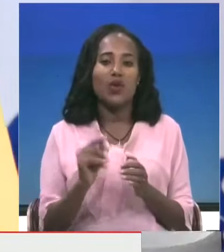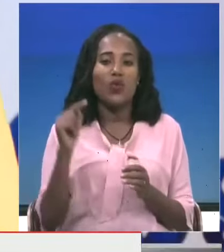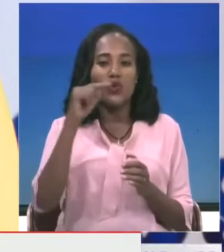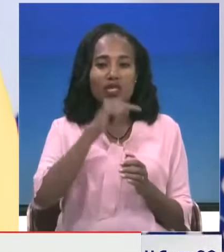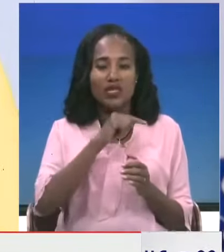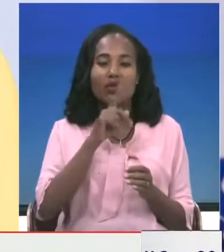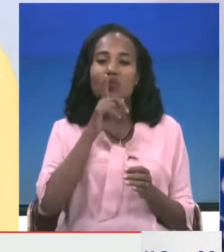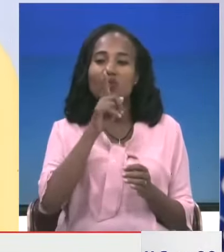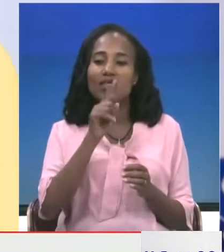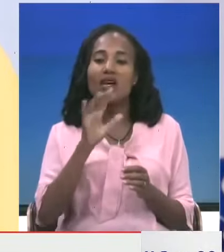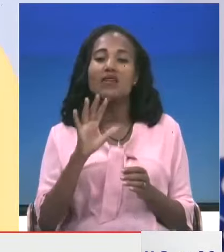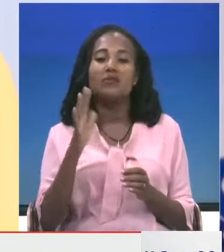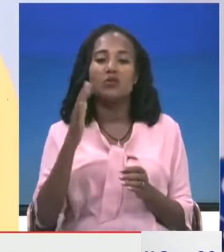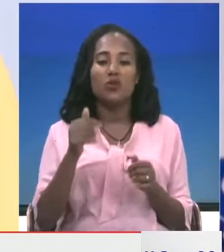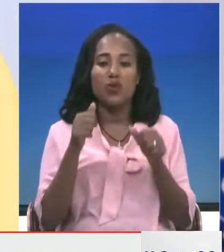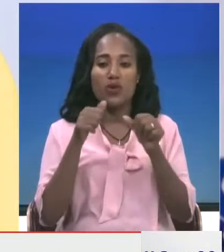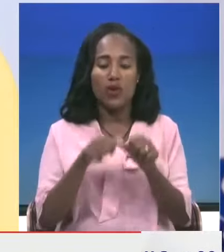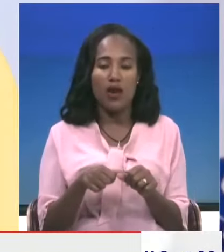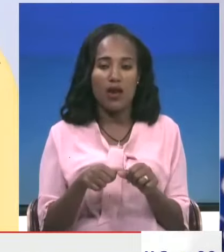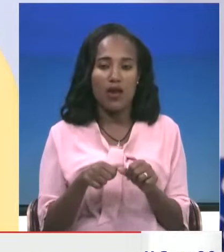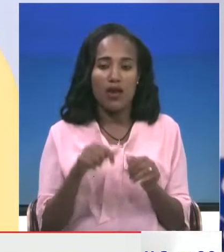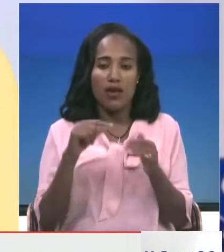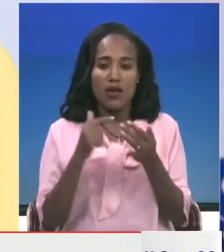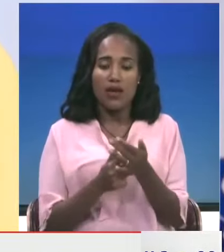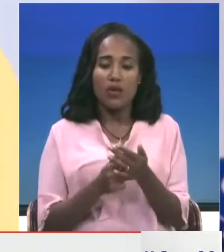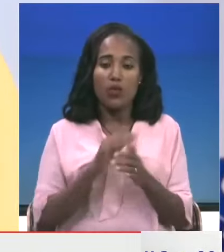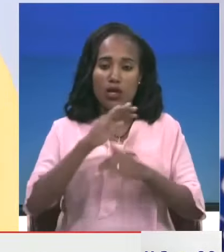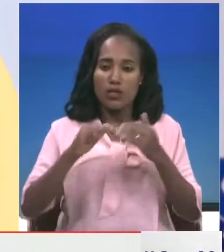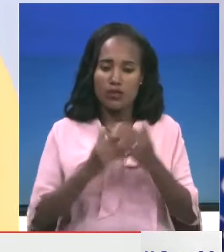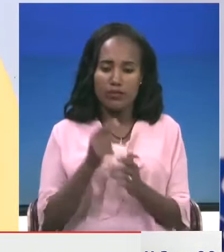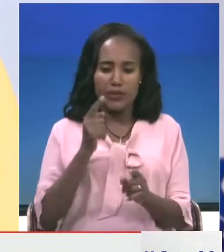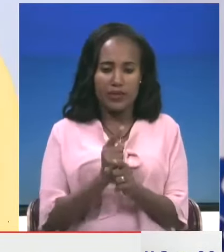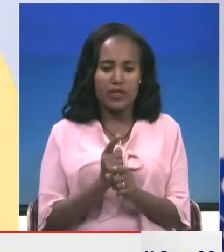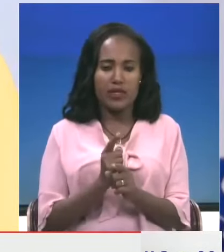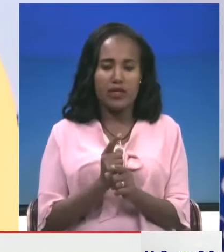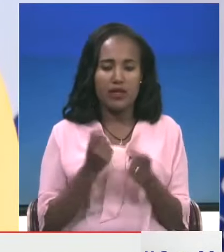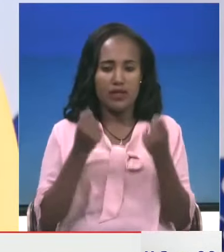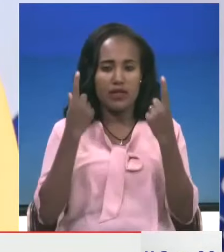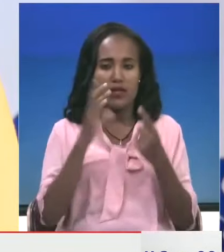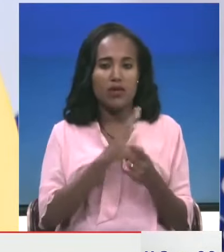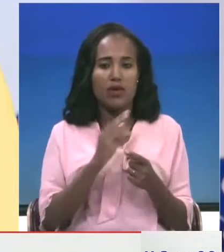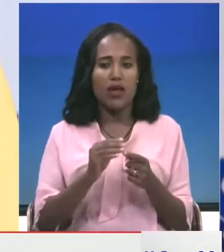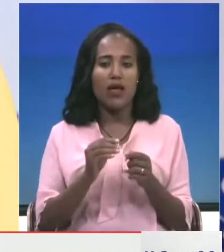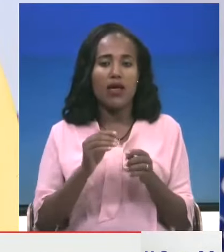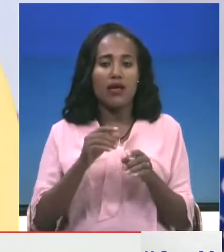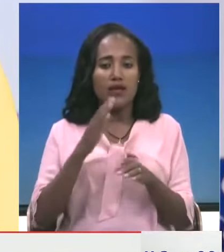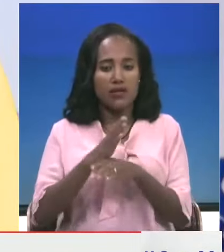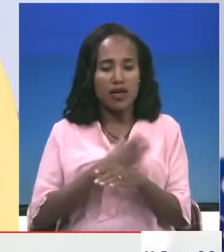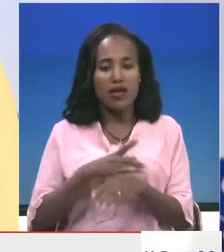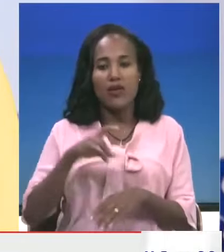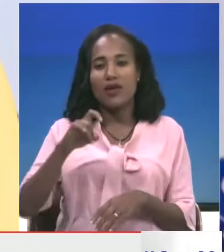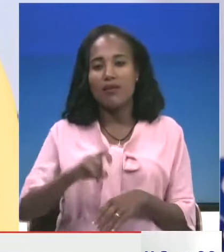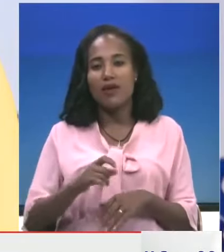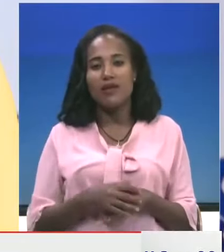ውሸትን እውነት ያስመስሉ ቆይቷል። ይህን ሁላችንም በአግባቡ ልንገነዘበውና መስመር ልናስይዘው